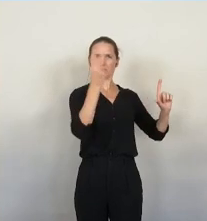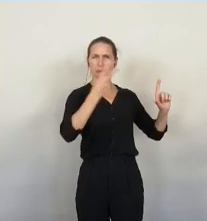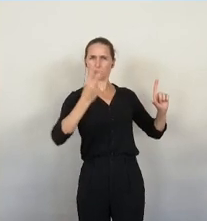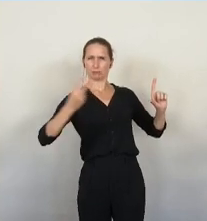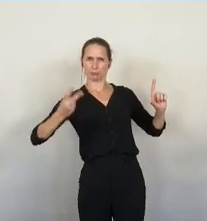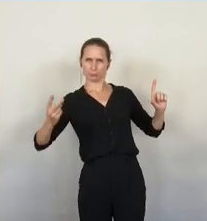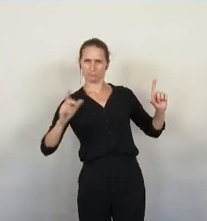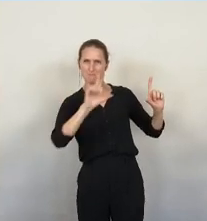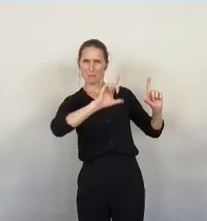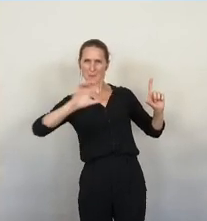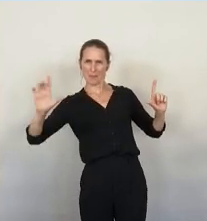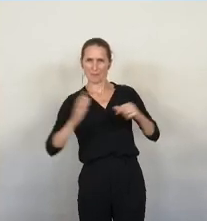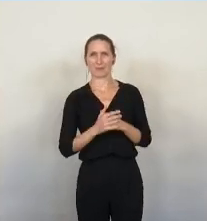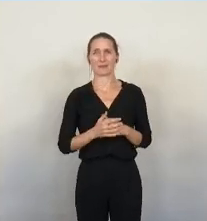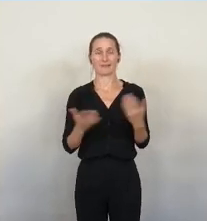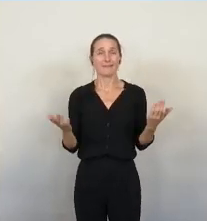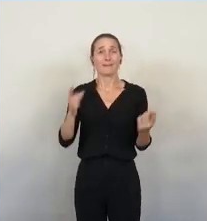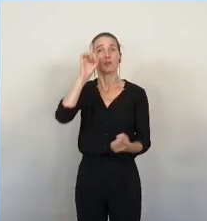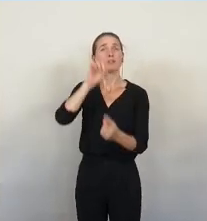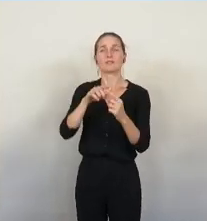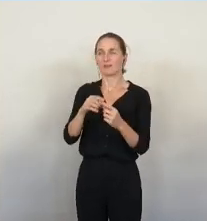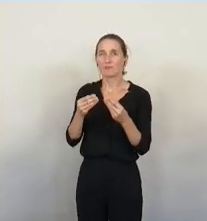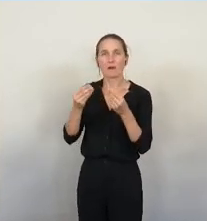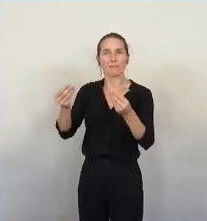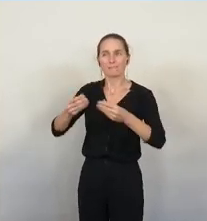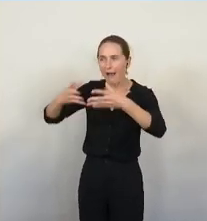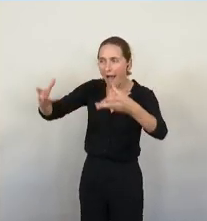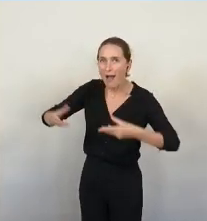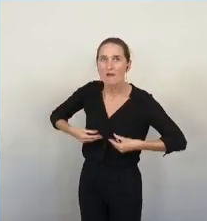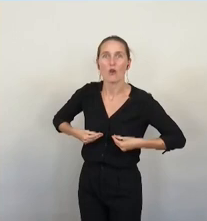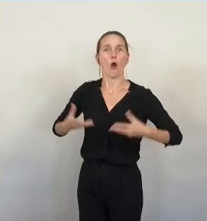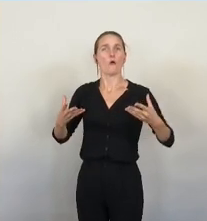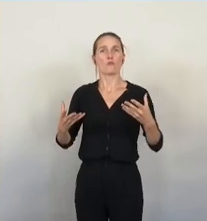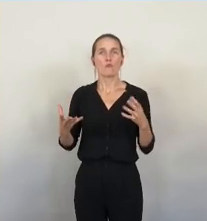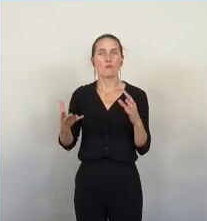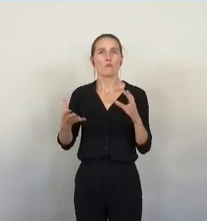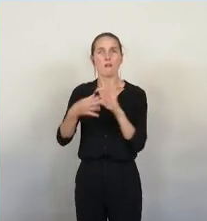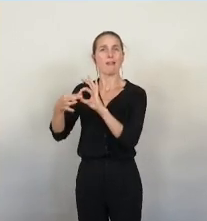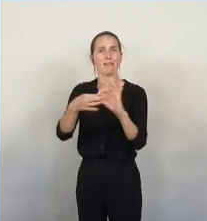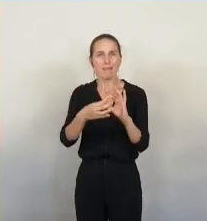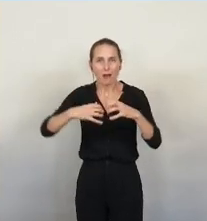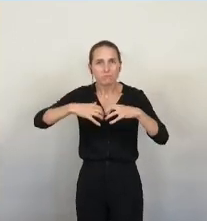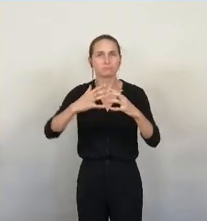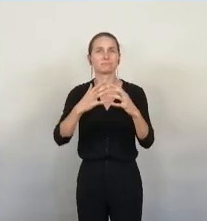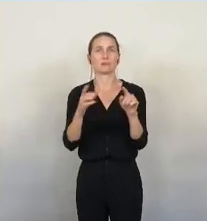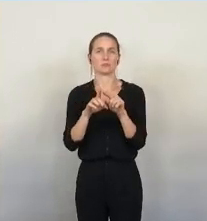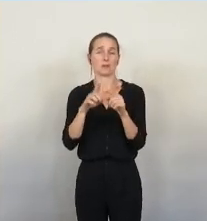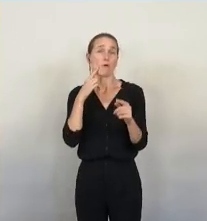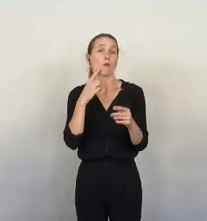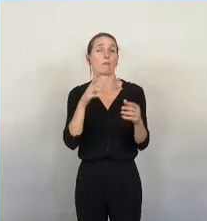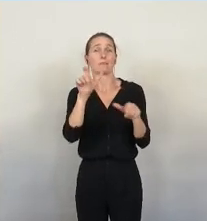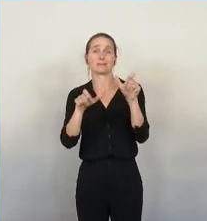Chorier Beria pour accueillir créer du lien être à l'écoute des habitants et habitantes de la presquille nouveau quartier qui trouve